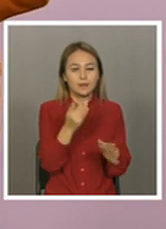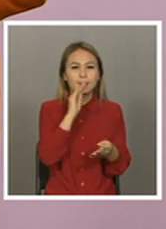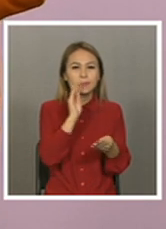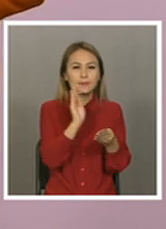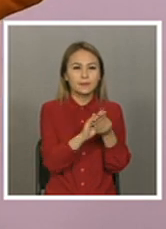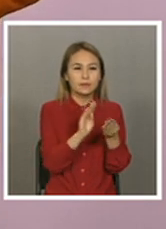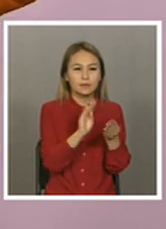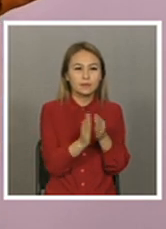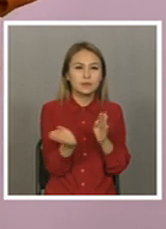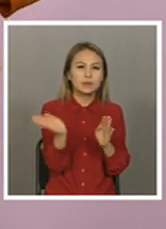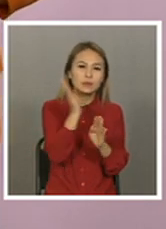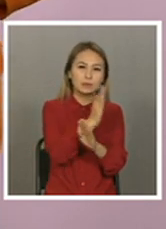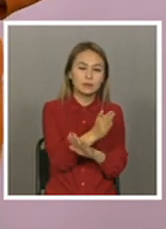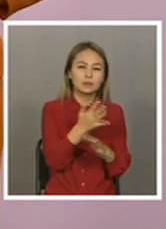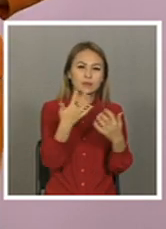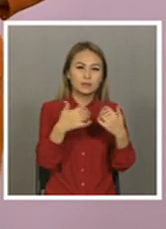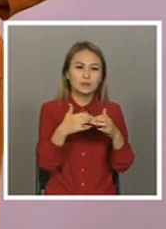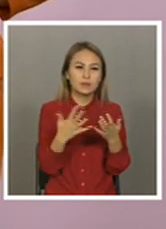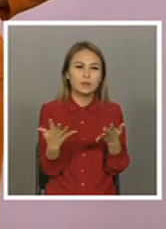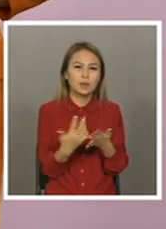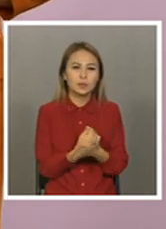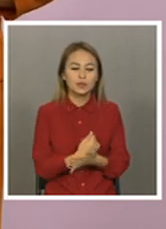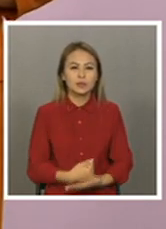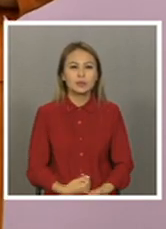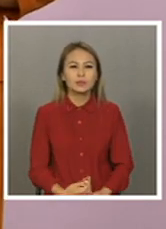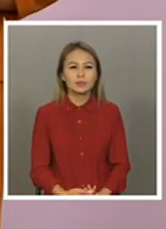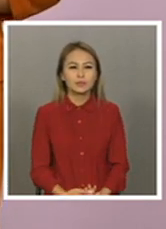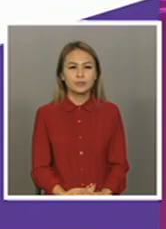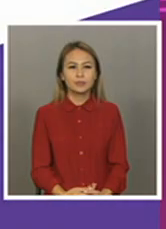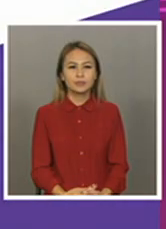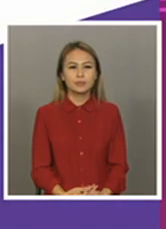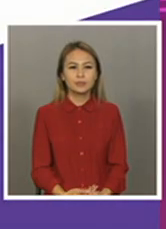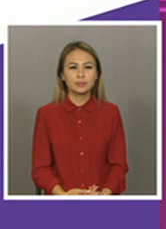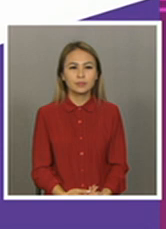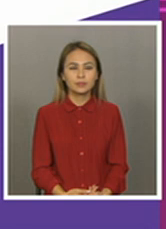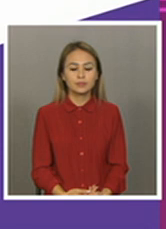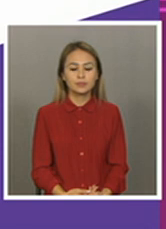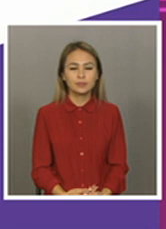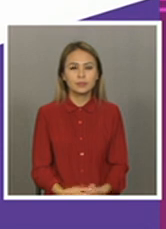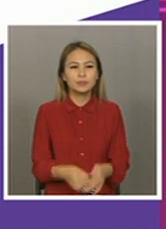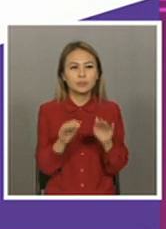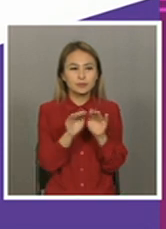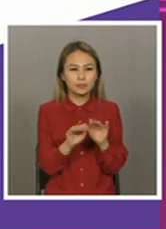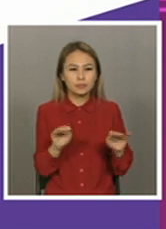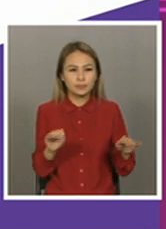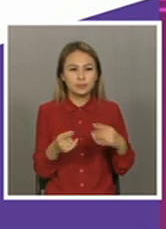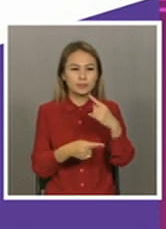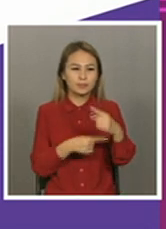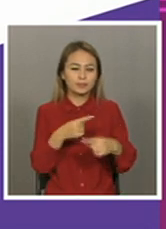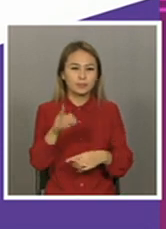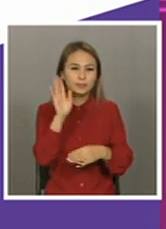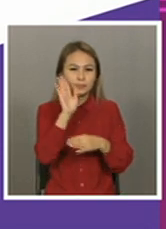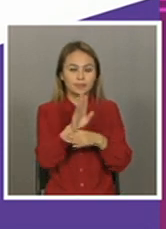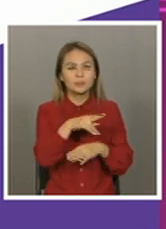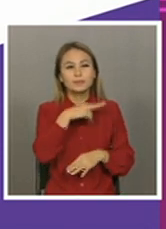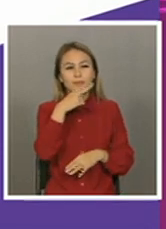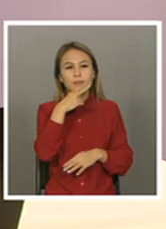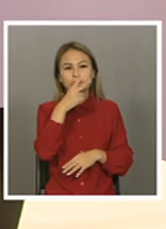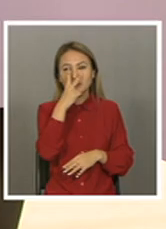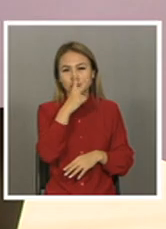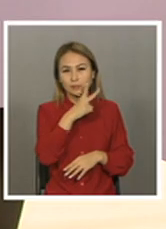санның алдындағы сан шығады екен. Жарайсыңдар. Балалар, келесі тапсырмаға назар